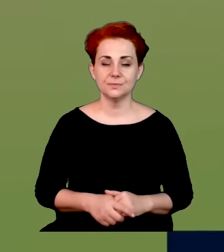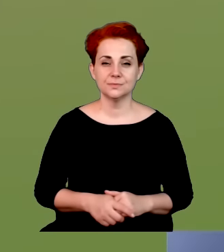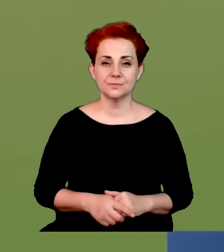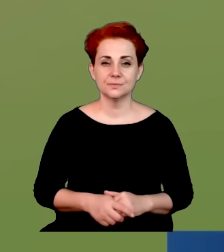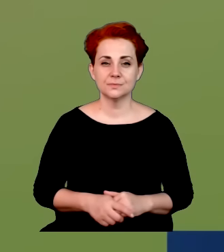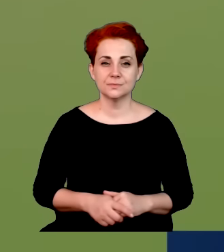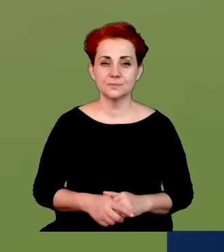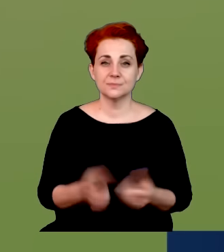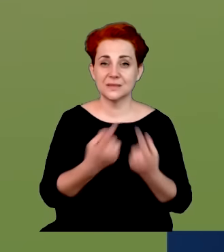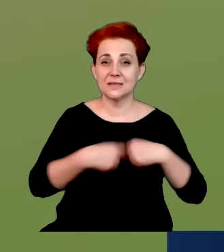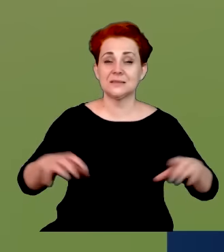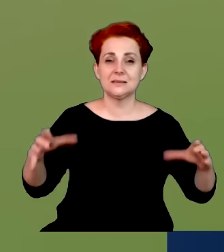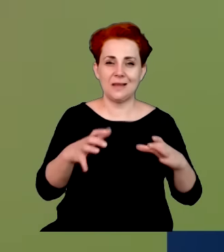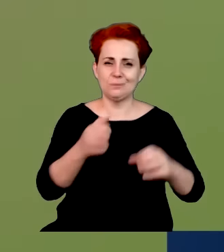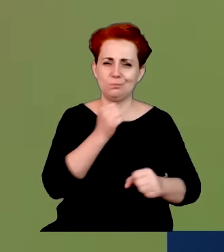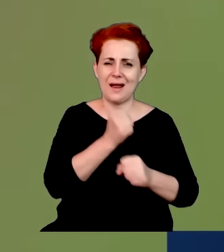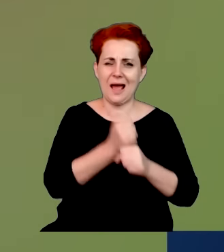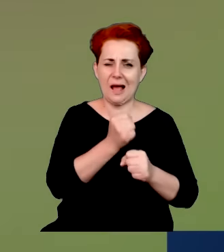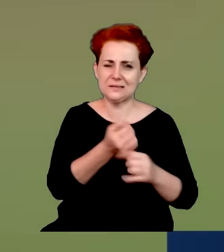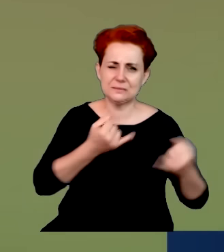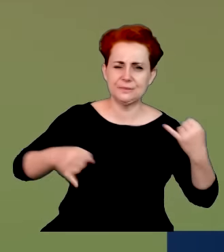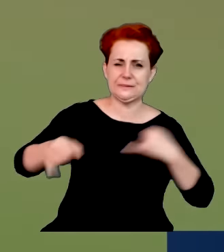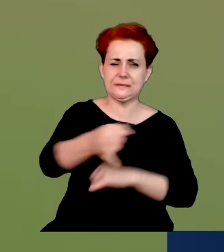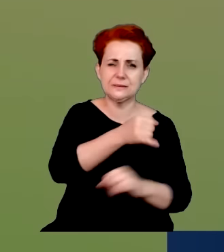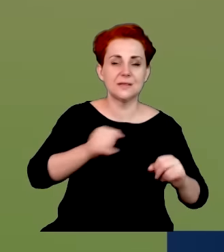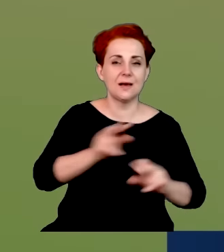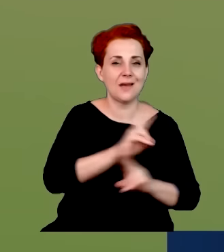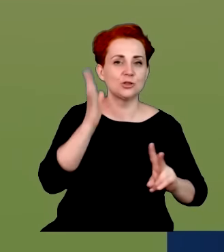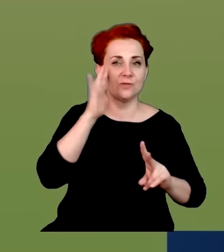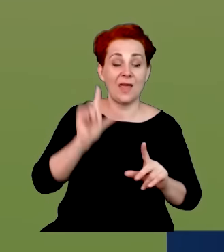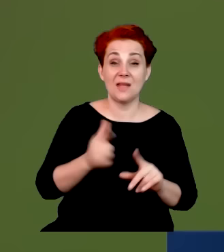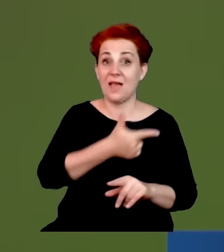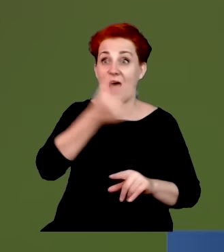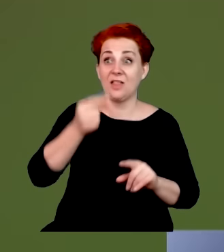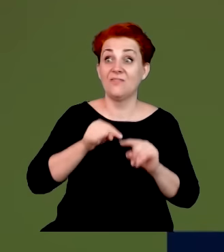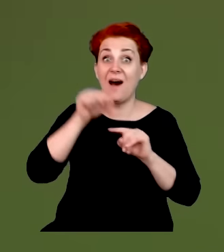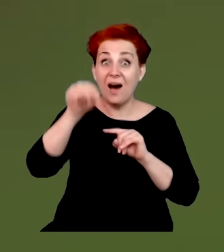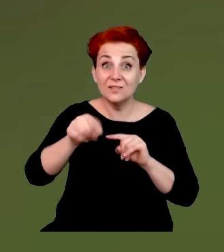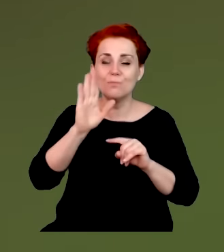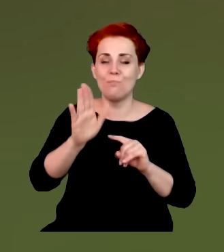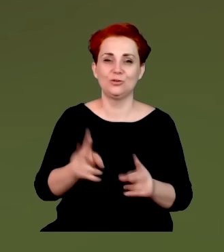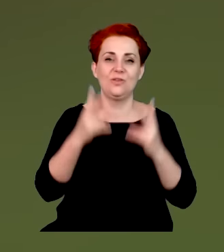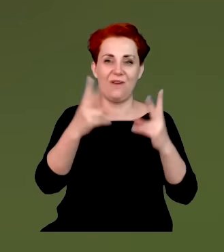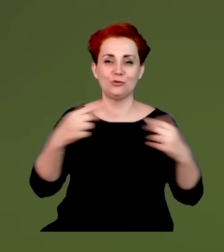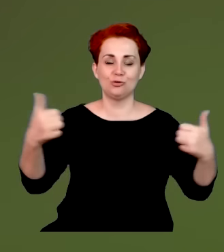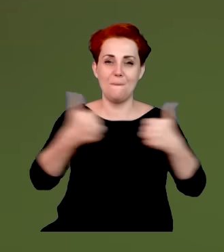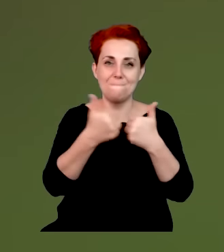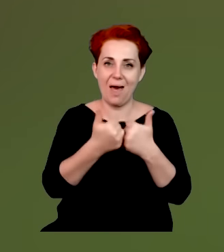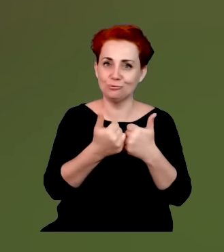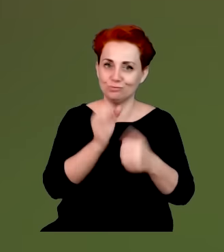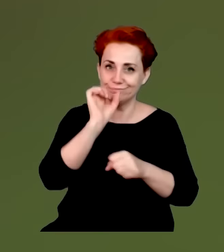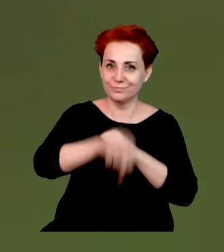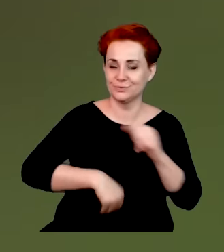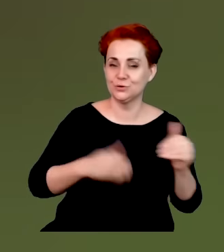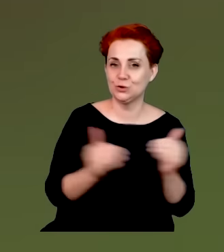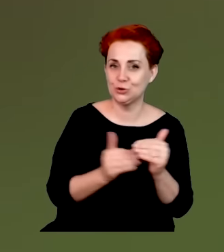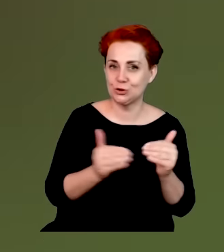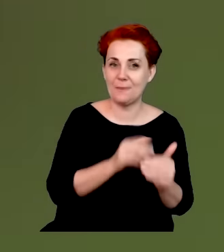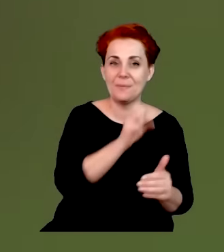W zespole praca w re. Każdy zdaje sobie sprawę, że za dwa dni kluczowy mecz, który trzeba wygrać. A rywal trudny i zmobilizowany tak samo jak my,